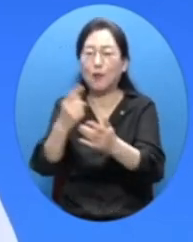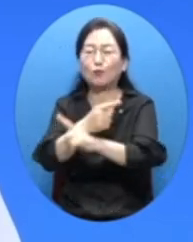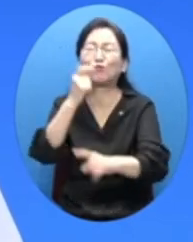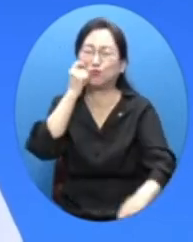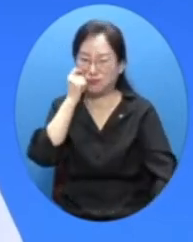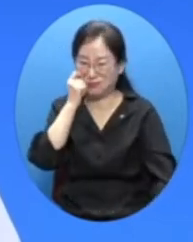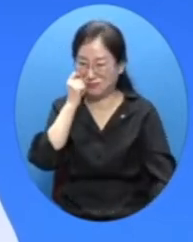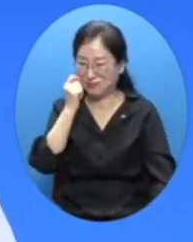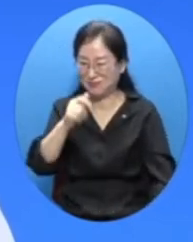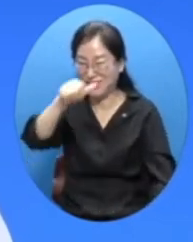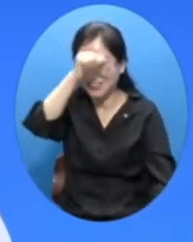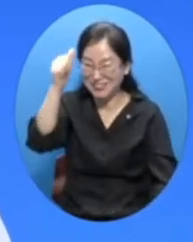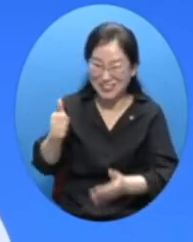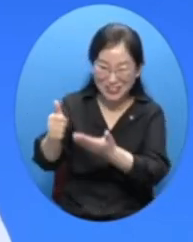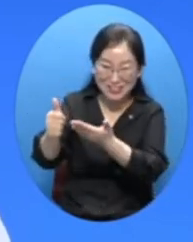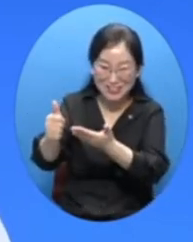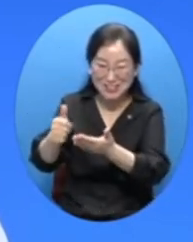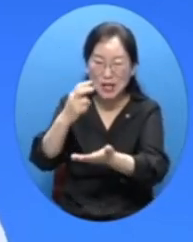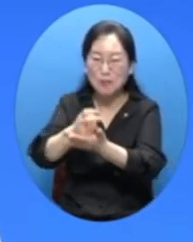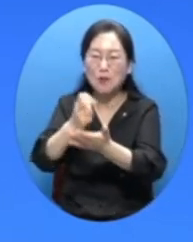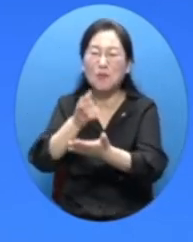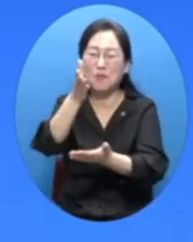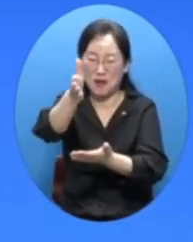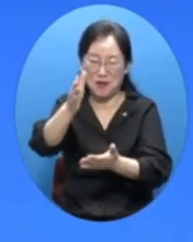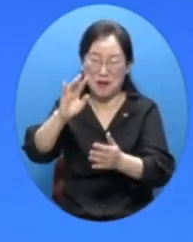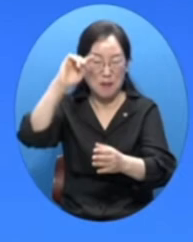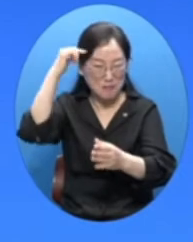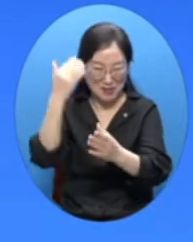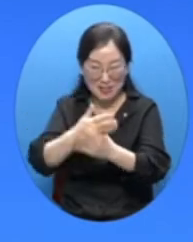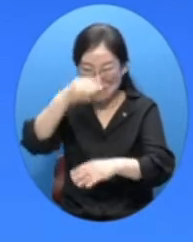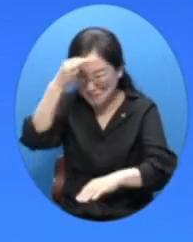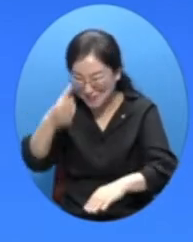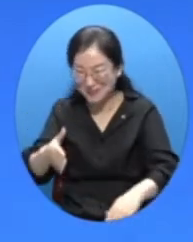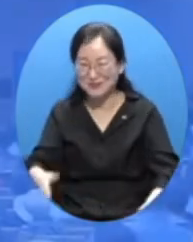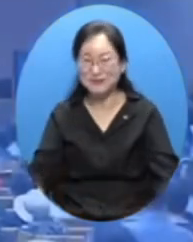우리 장로님이 법학 박사님이신데 내가지고